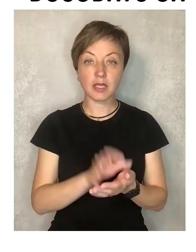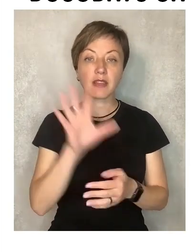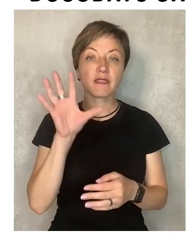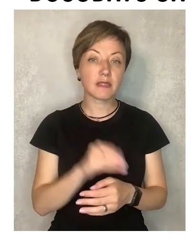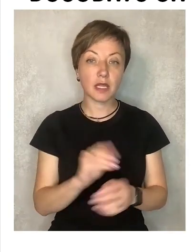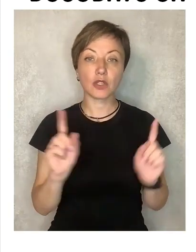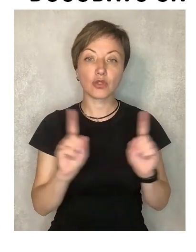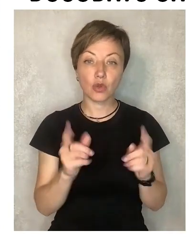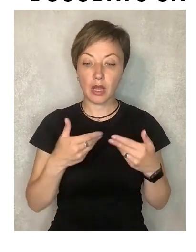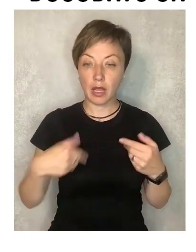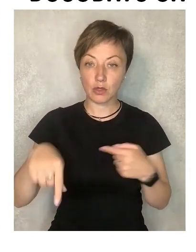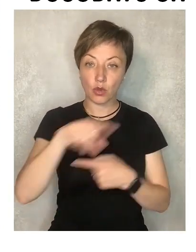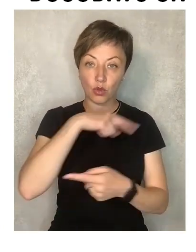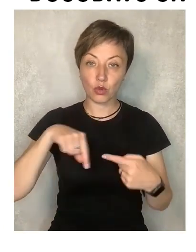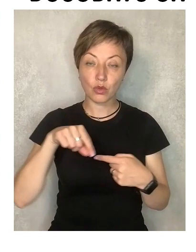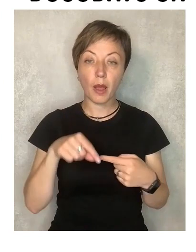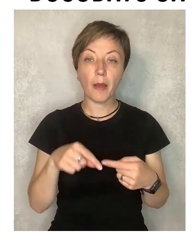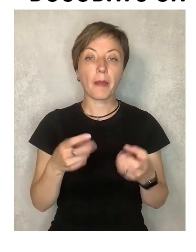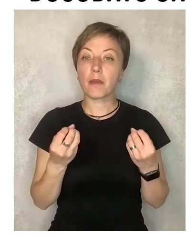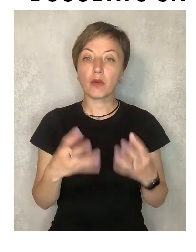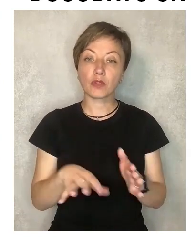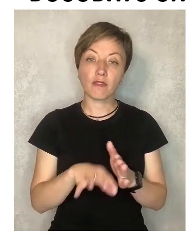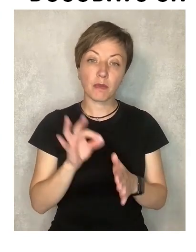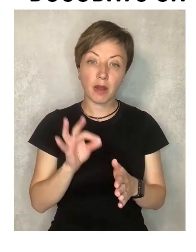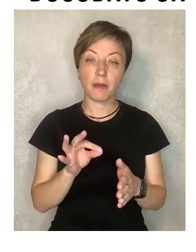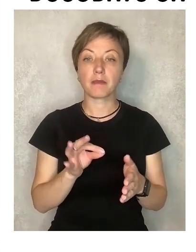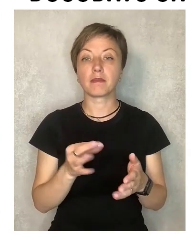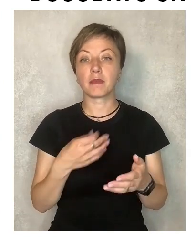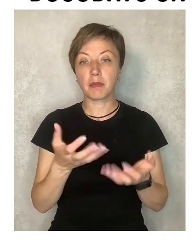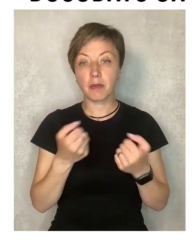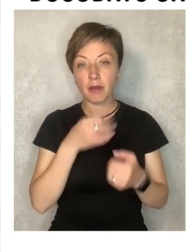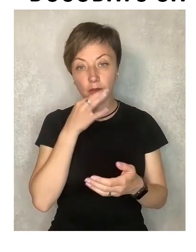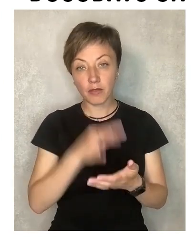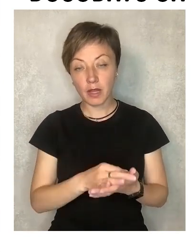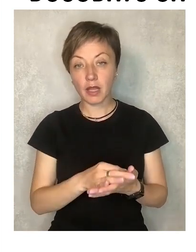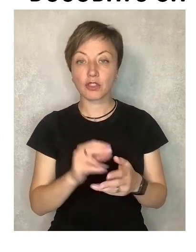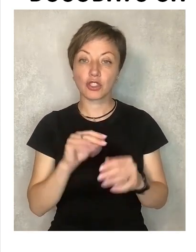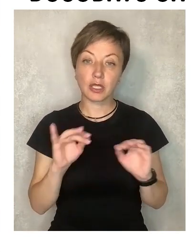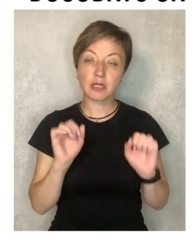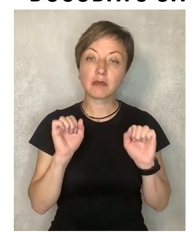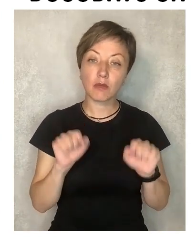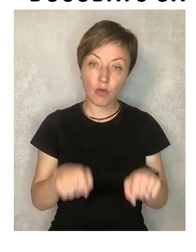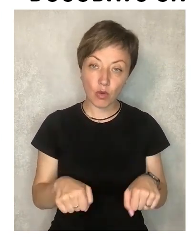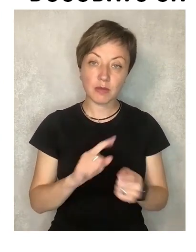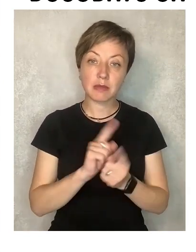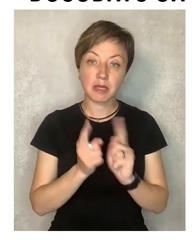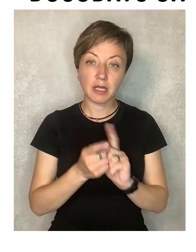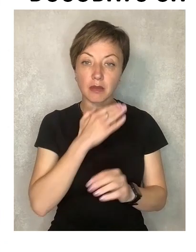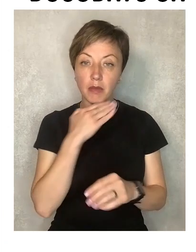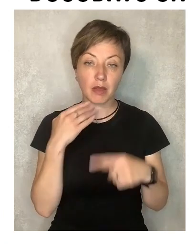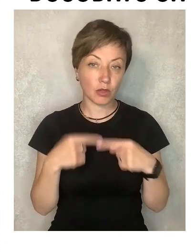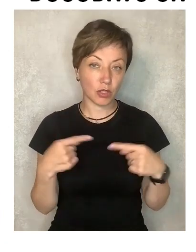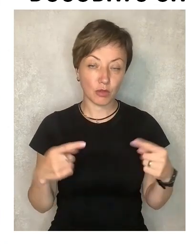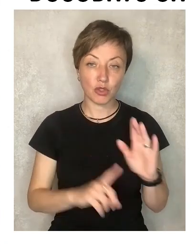нас оточує. І просто ми вибираємо, ми приймаємо цю відповідальність чи ні. Бо справді ми можемо змінити дуже багато речей,